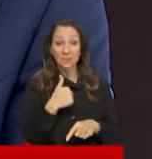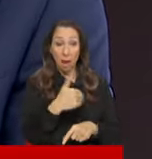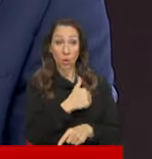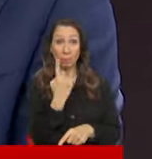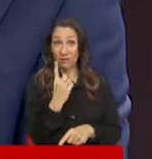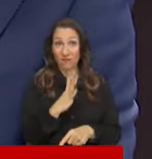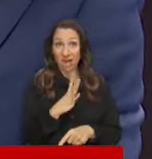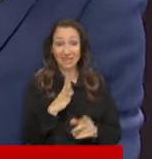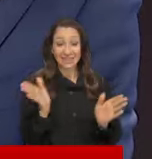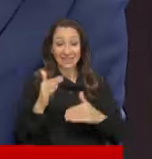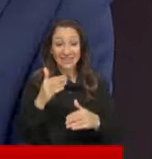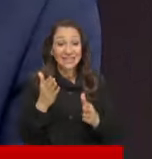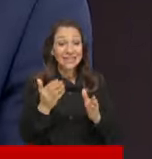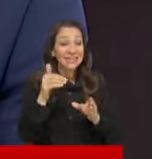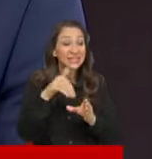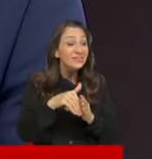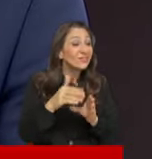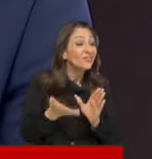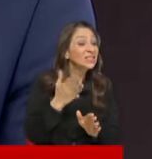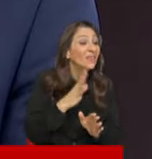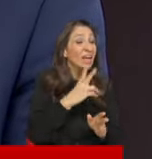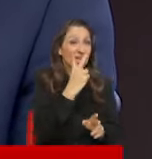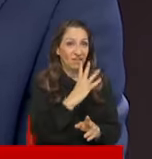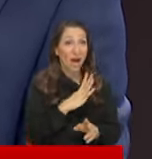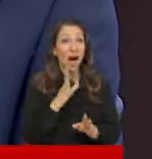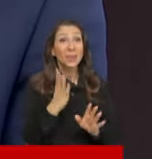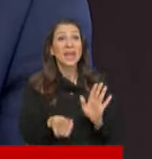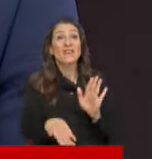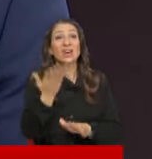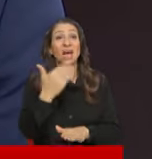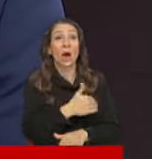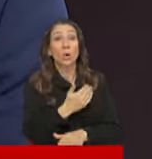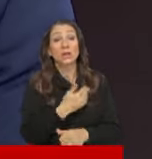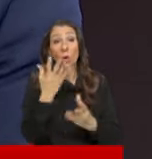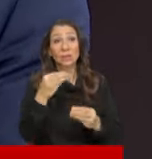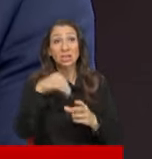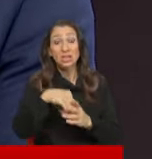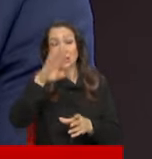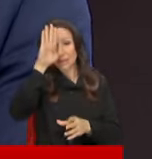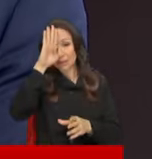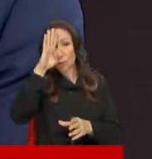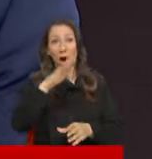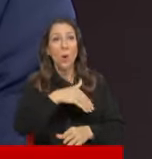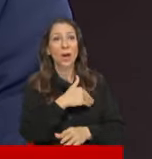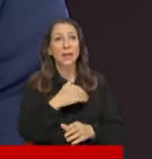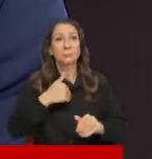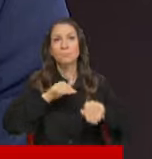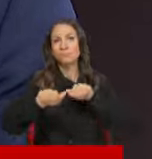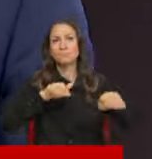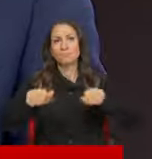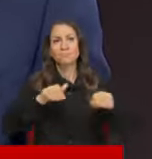avukatımız sandık sayısının fazla olduğu okullarda iki avukatımız var ama daha çok Avukat olması için İstanbul'daki avukatlara bu konuda Çağrı